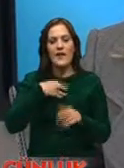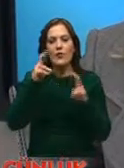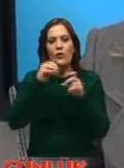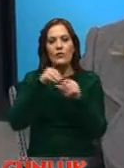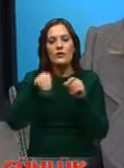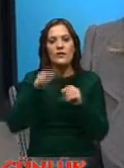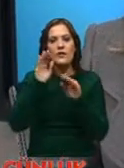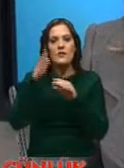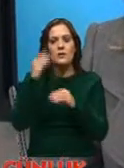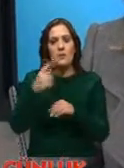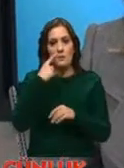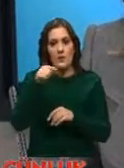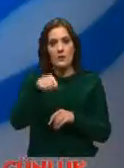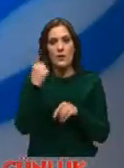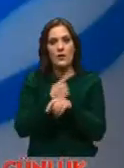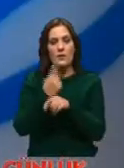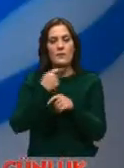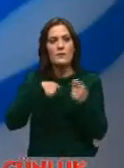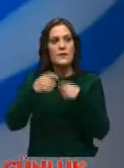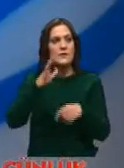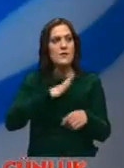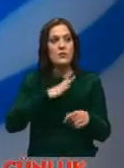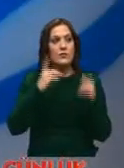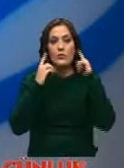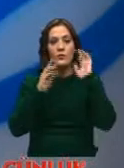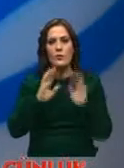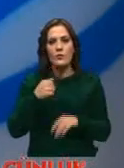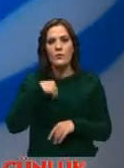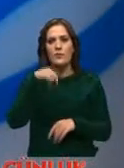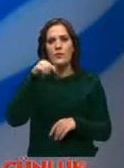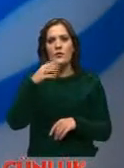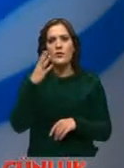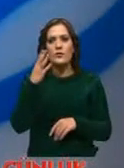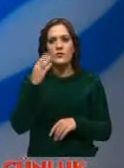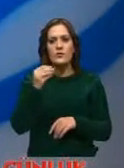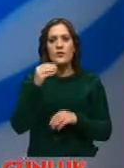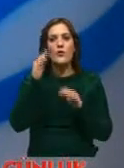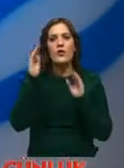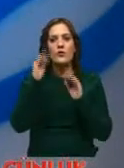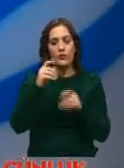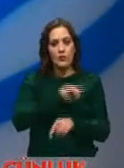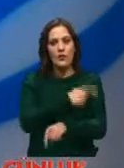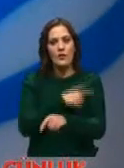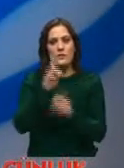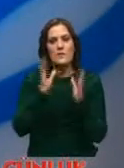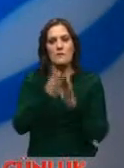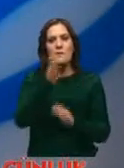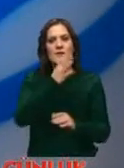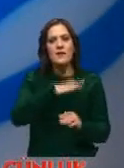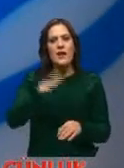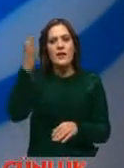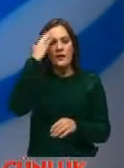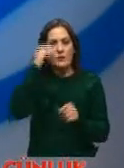destek oluyoruz. Baktınız ki böyle bir piyasa var, böyle evet, bir sektör. Evet. Hem de çok kuvvetli, çok kuvvetli bir sektör. Hem de aslında bilimsel altyapıyla